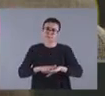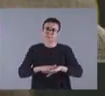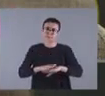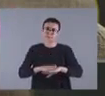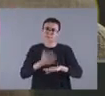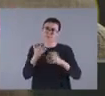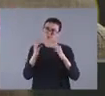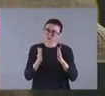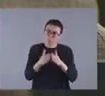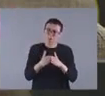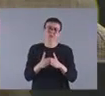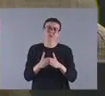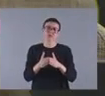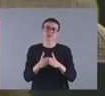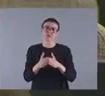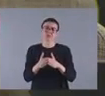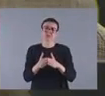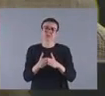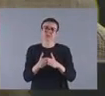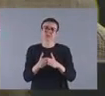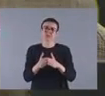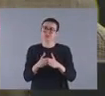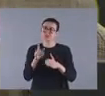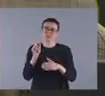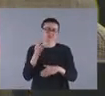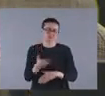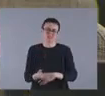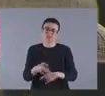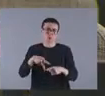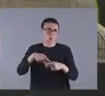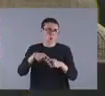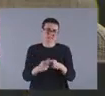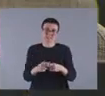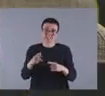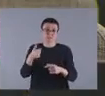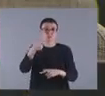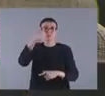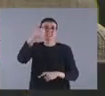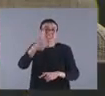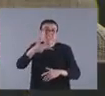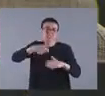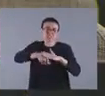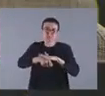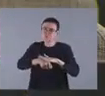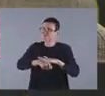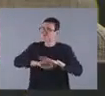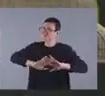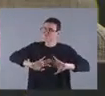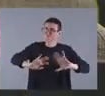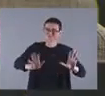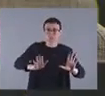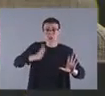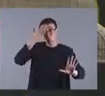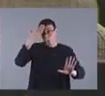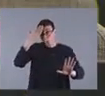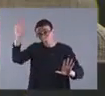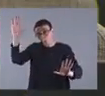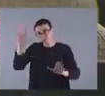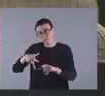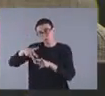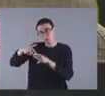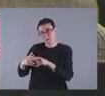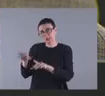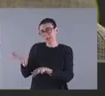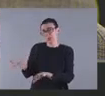une demande, celle de trouver un autre outil de tiers-financement compatible avec la volonté métropolitaine de massification